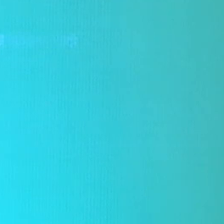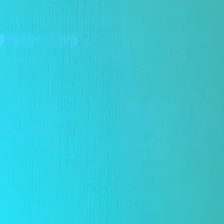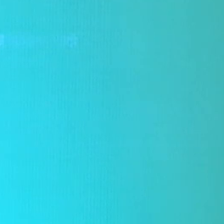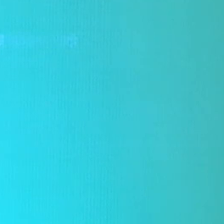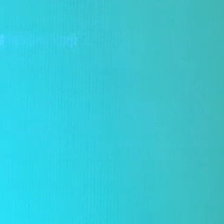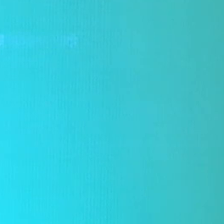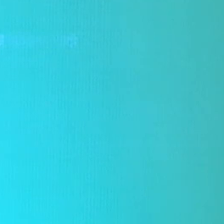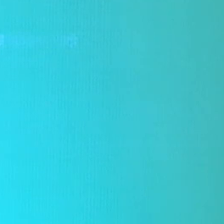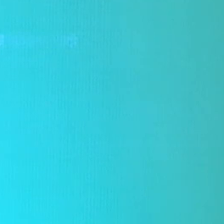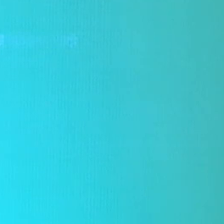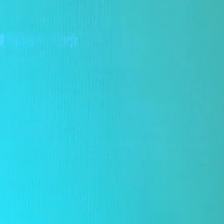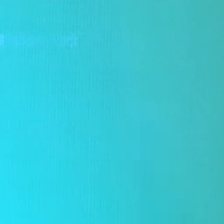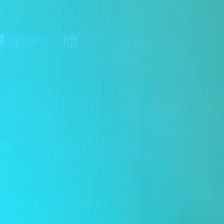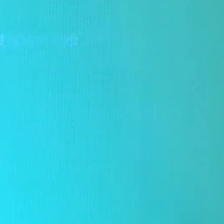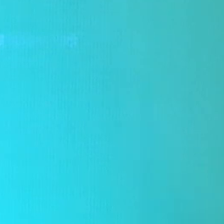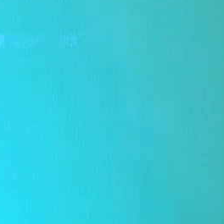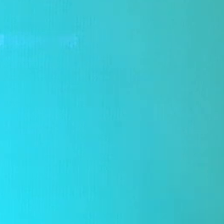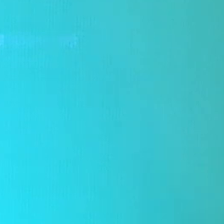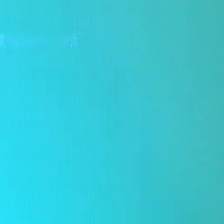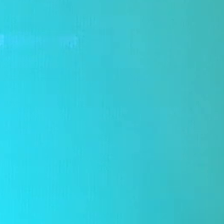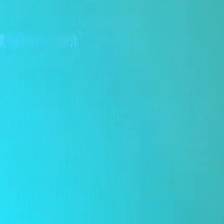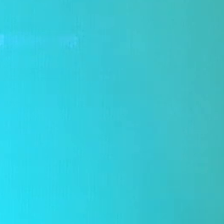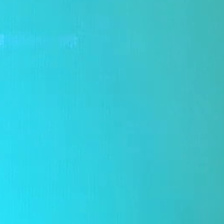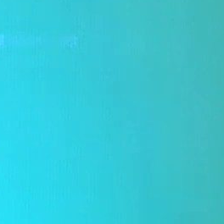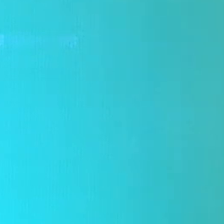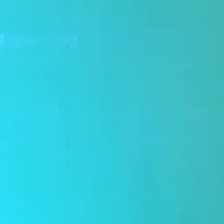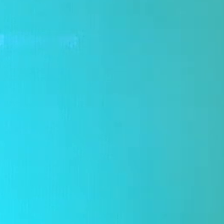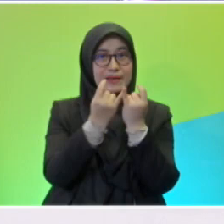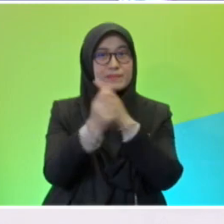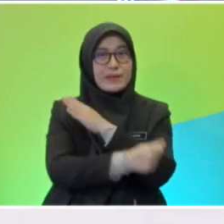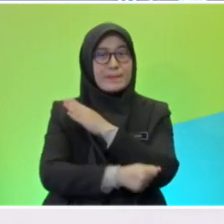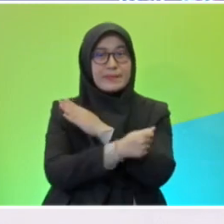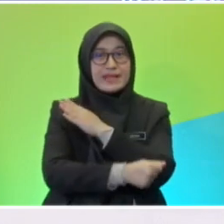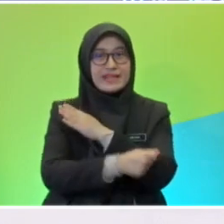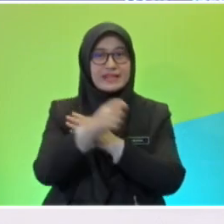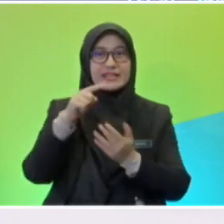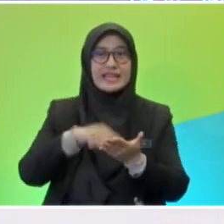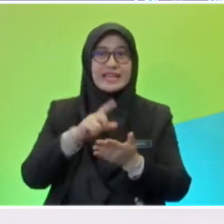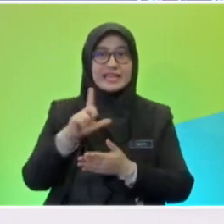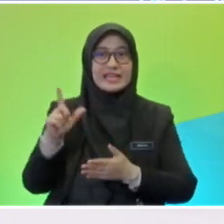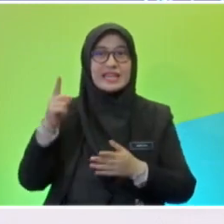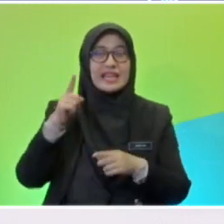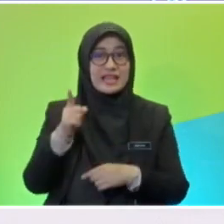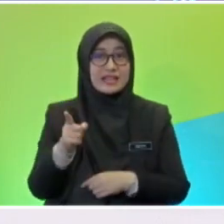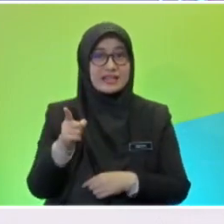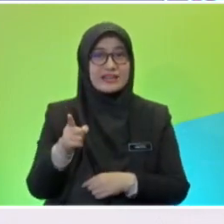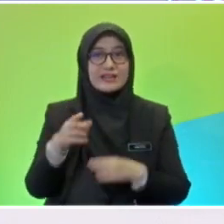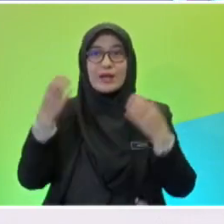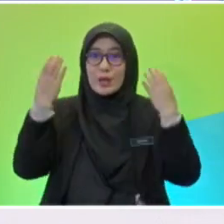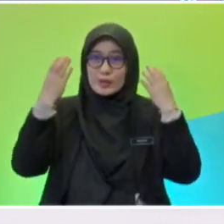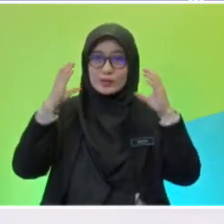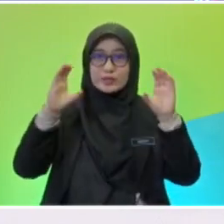Amira Huda daripada SKP ini kan has typing Pira baik Inilah dia Tuhan hamba saya